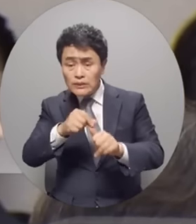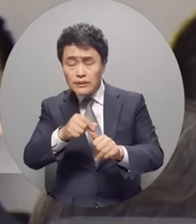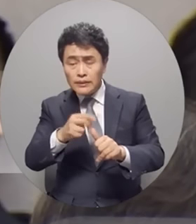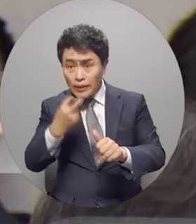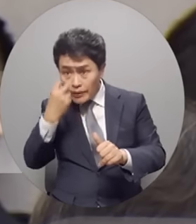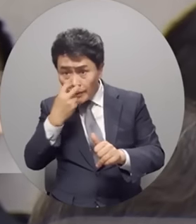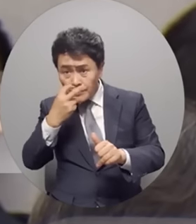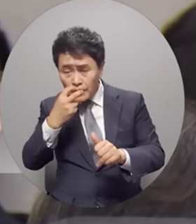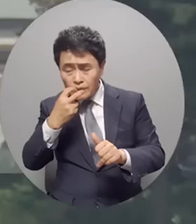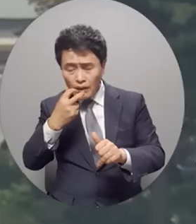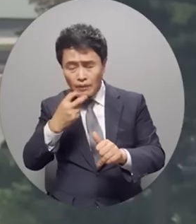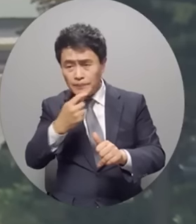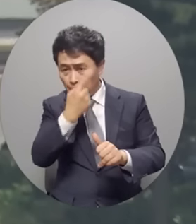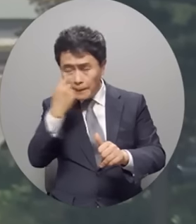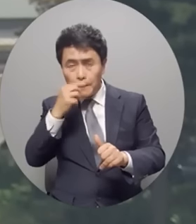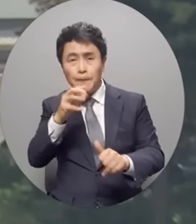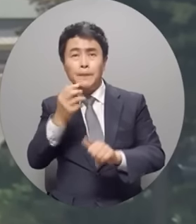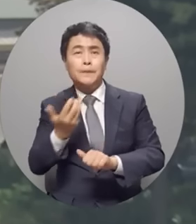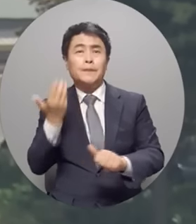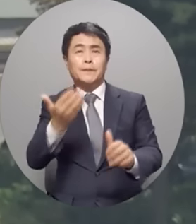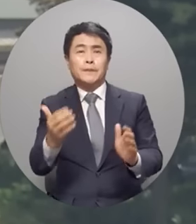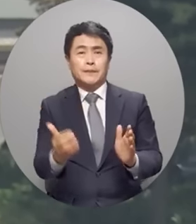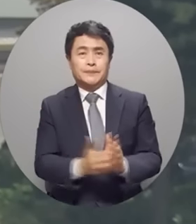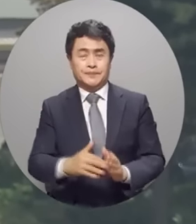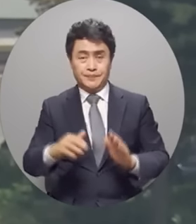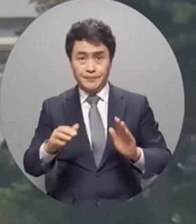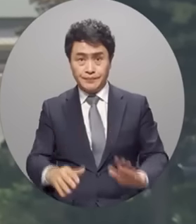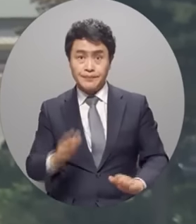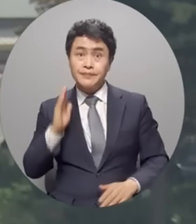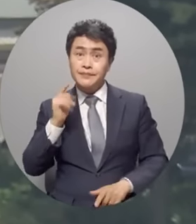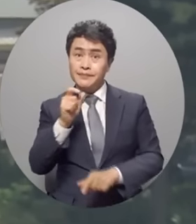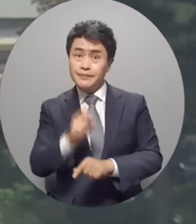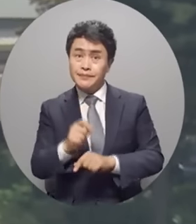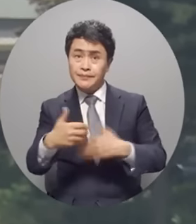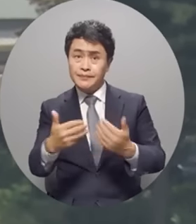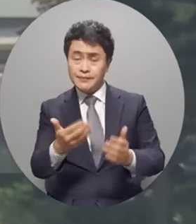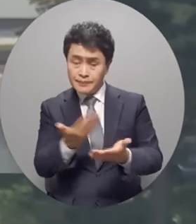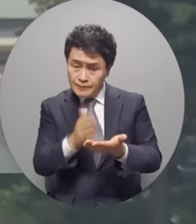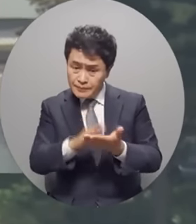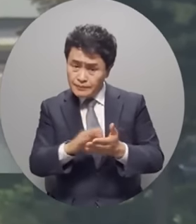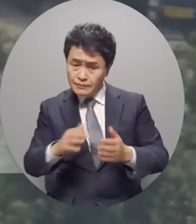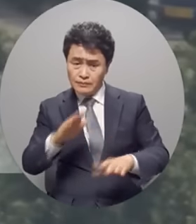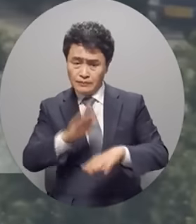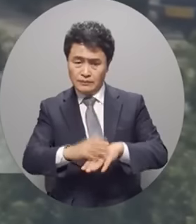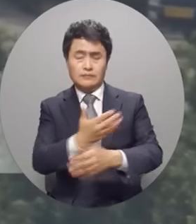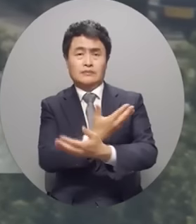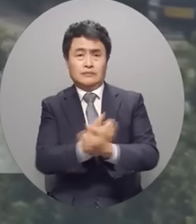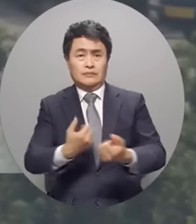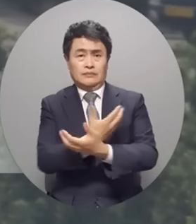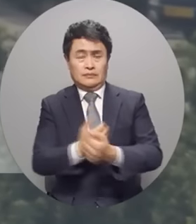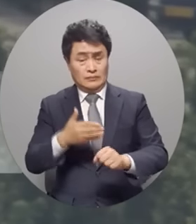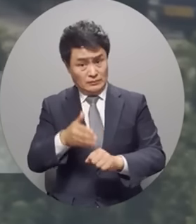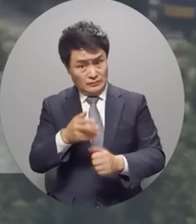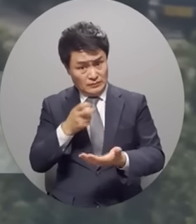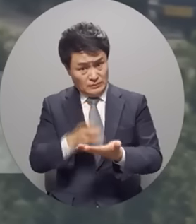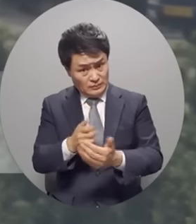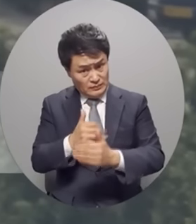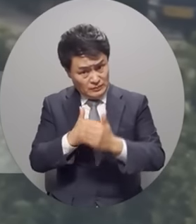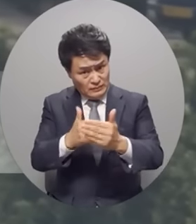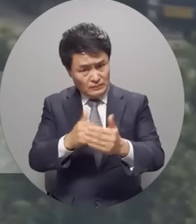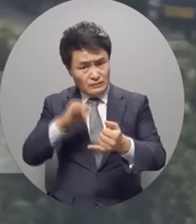기록을 넘기기로 한 겁니다 감사원은 또 대통령실이 일부 공사업체와 수위 계약을 맺으면서 적법한 절차를 지키지